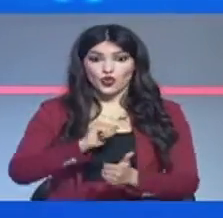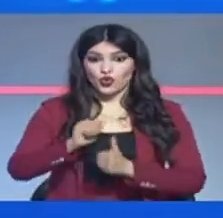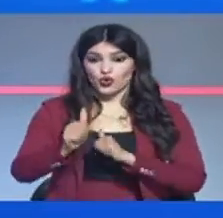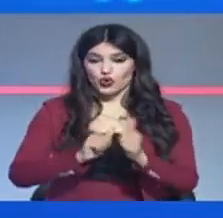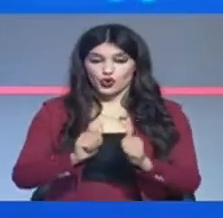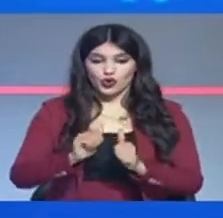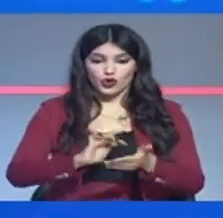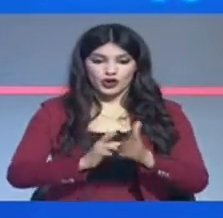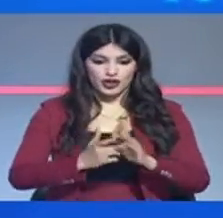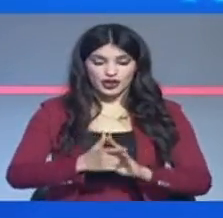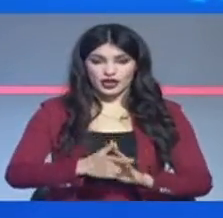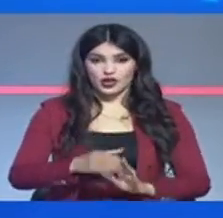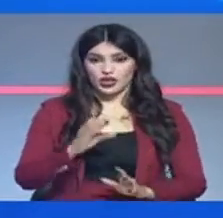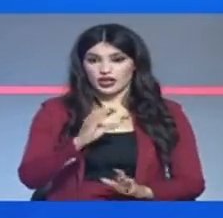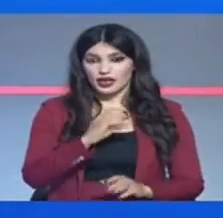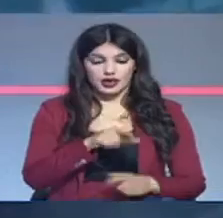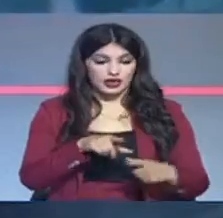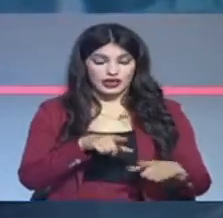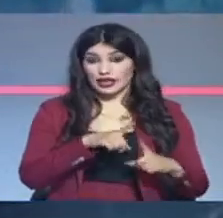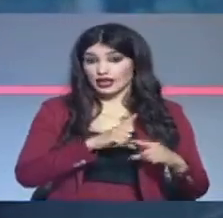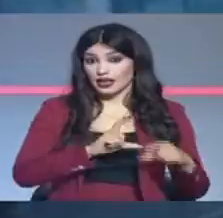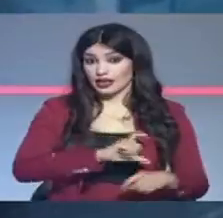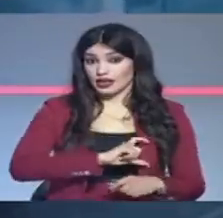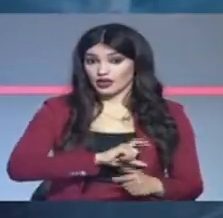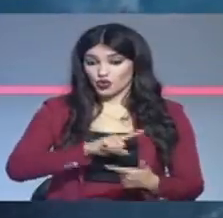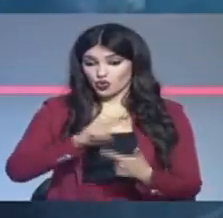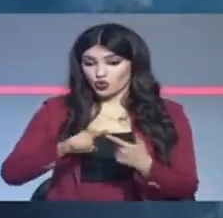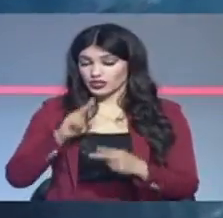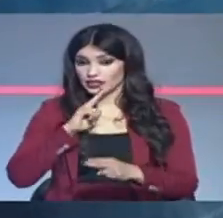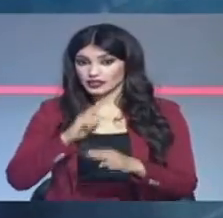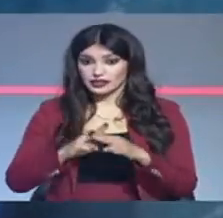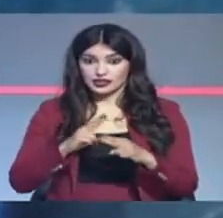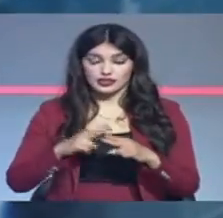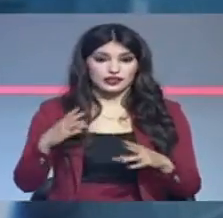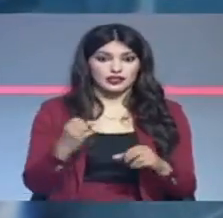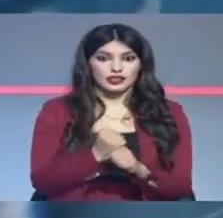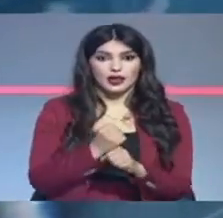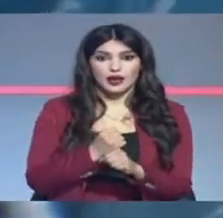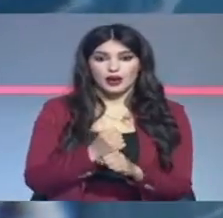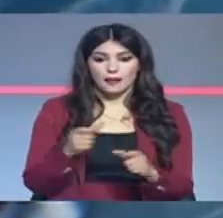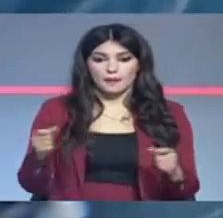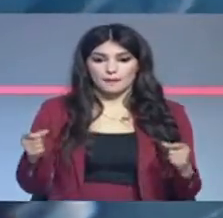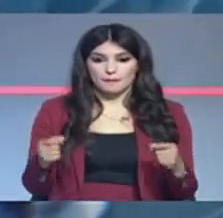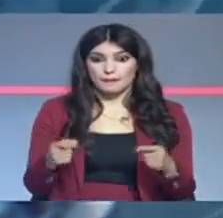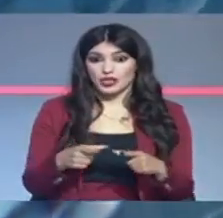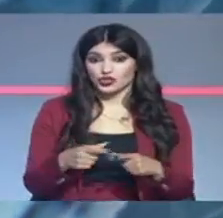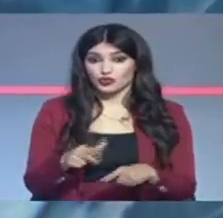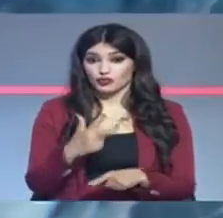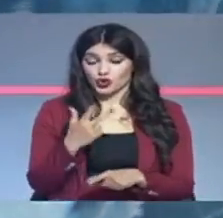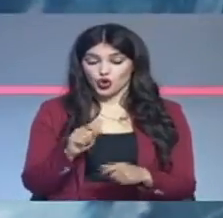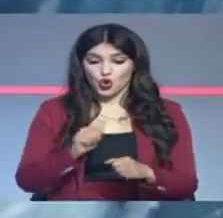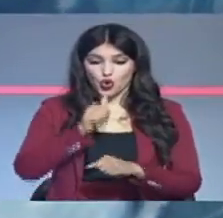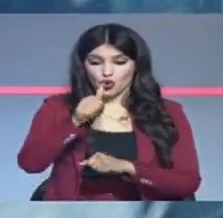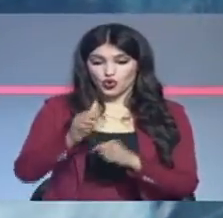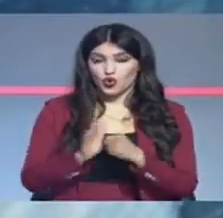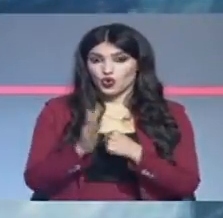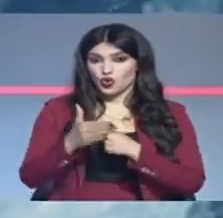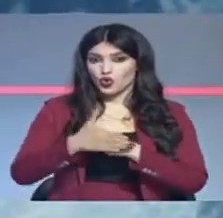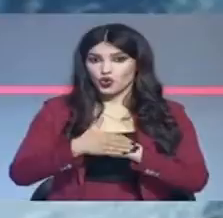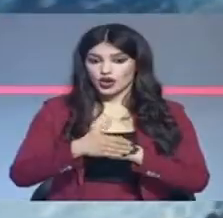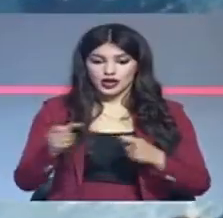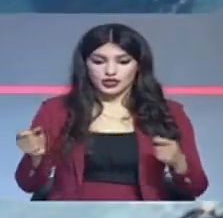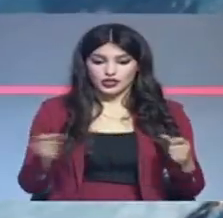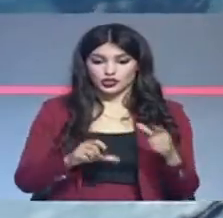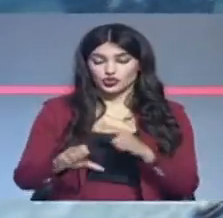كل من النجم الرياضي الصحي واديس لاقتناص العلامه الكاميرا بالمجموعه الثالثه عندما يخوضان غدا الاربعه الجوله